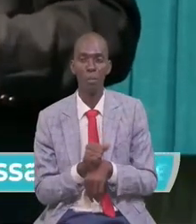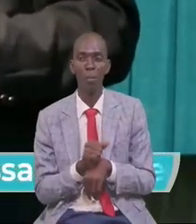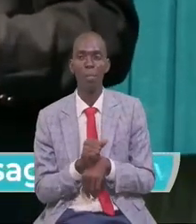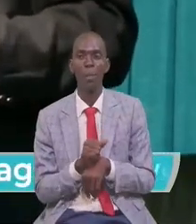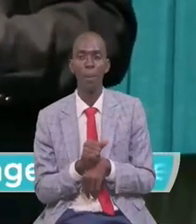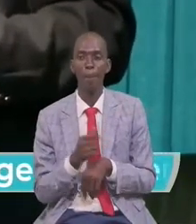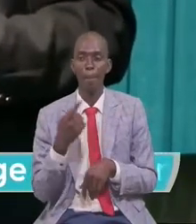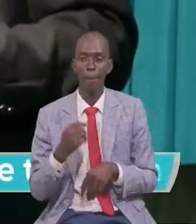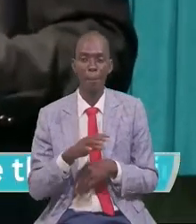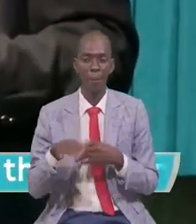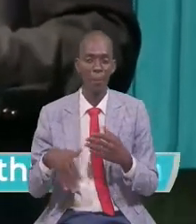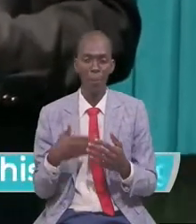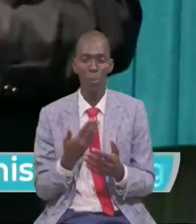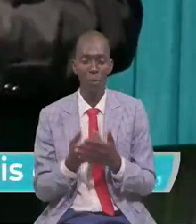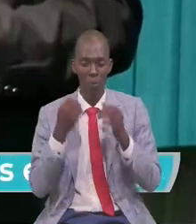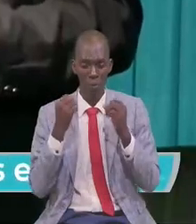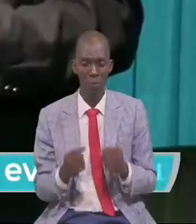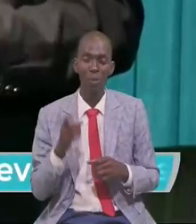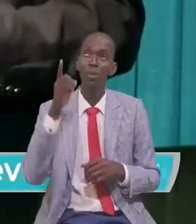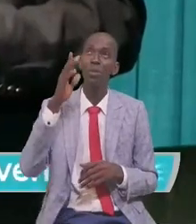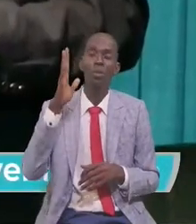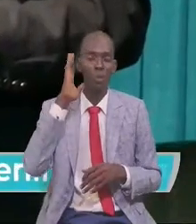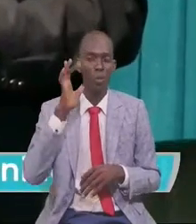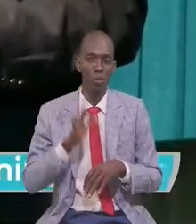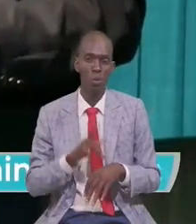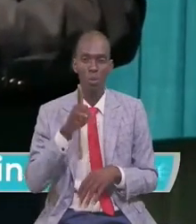Le Dieu Tout-Puissant va vous toucher.